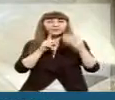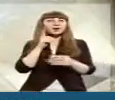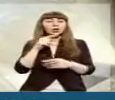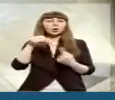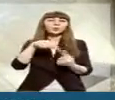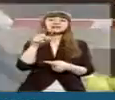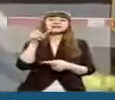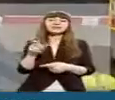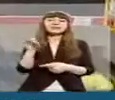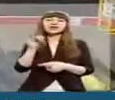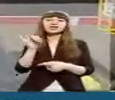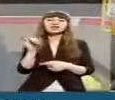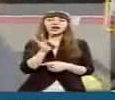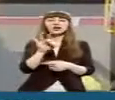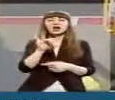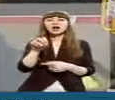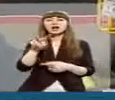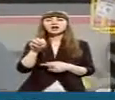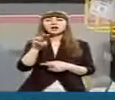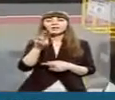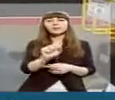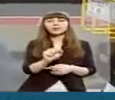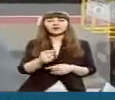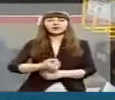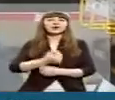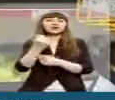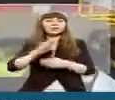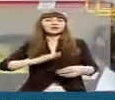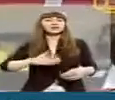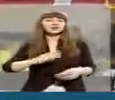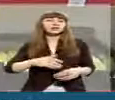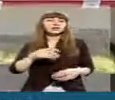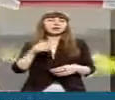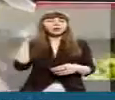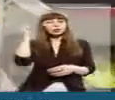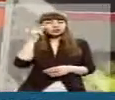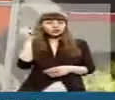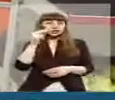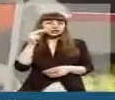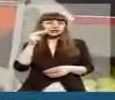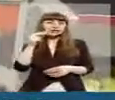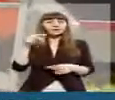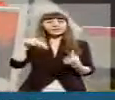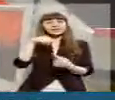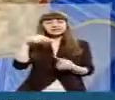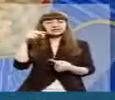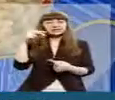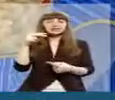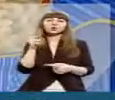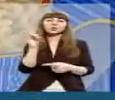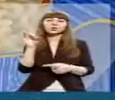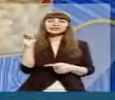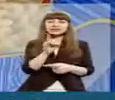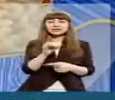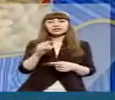кәсіпкер Данияр Әлімнің пікірі осындай. Үкіметтен қолдау тапқан іскер азамат кәсіпкерлік бойынша курстарды тәмәмдап, бизнес жоспар